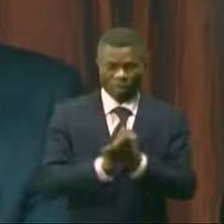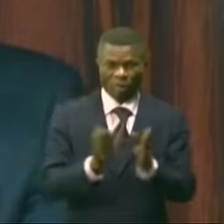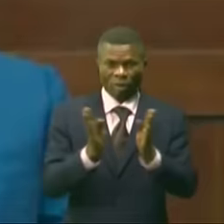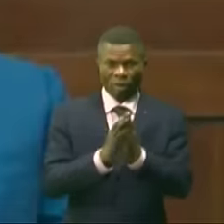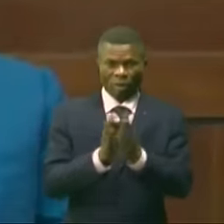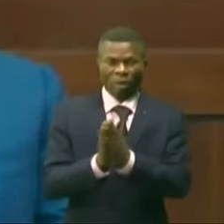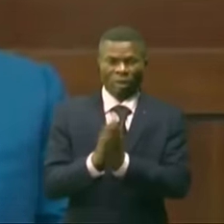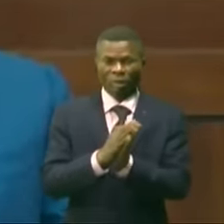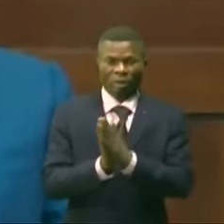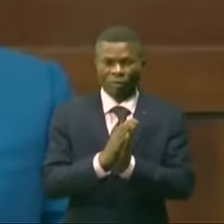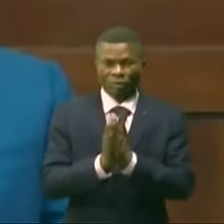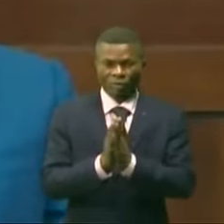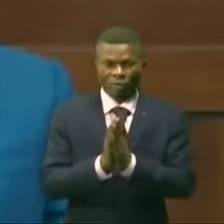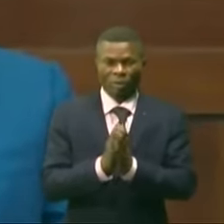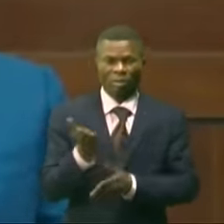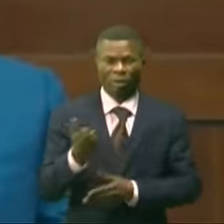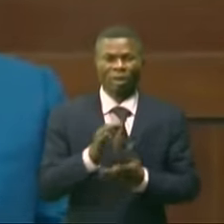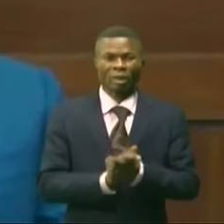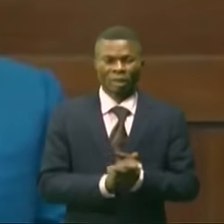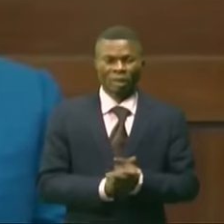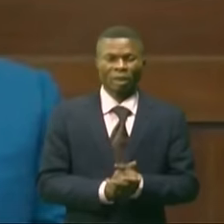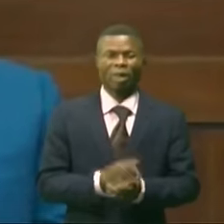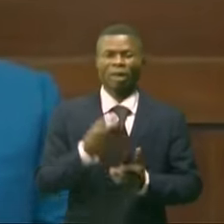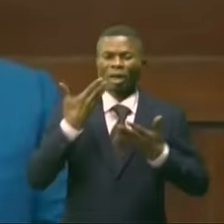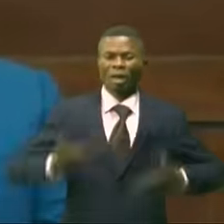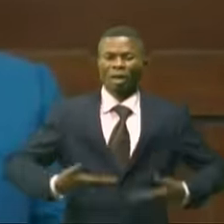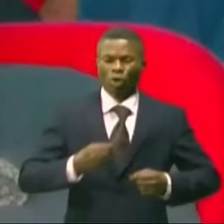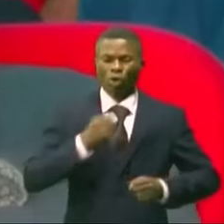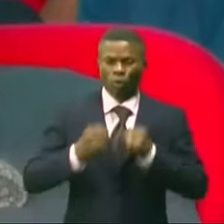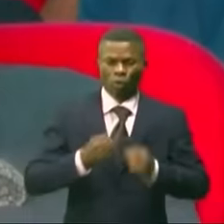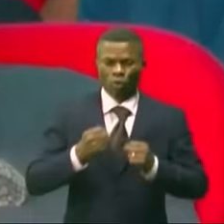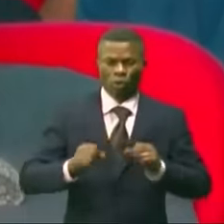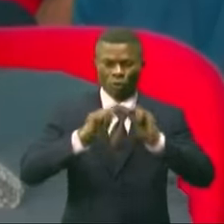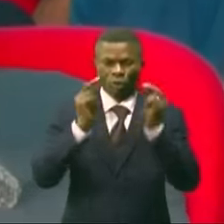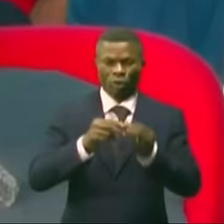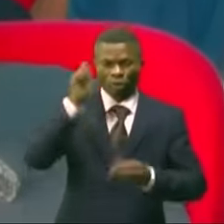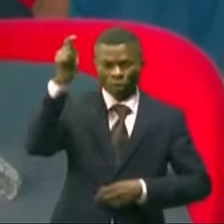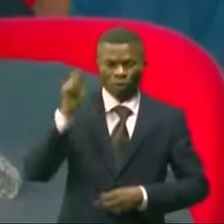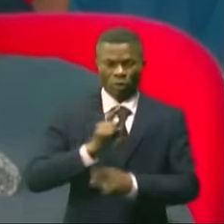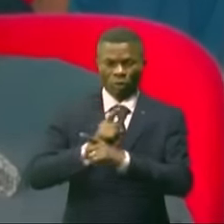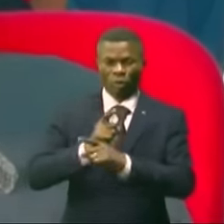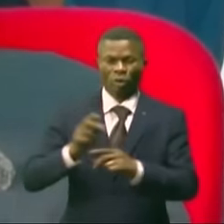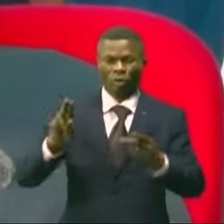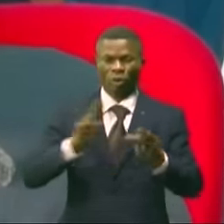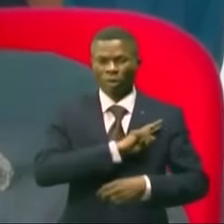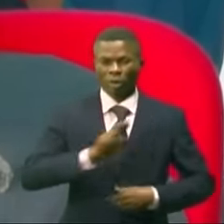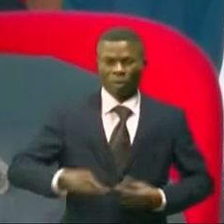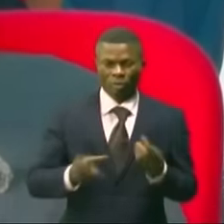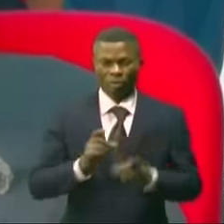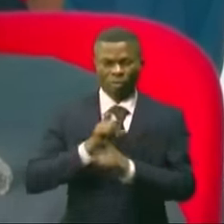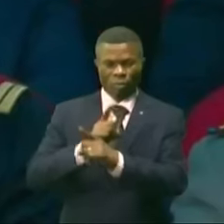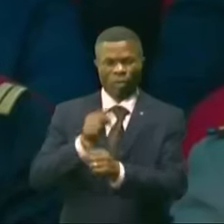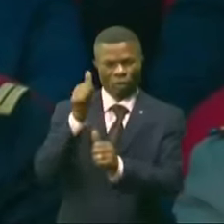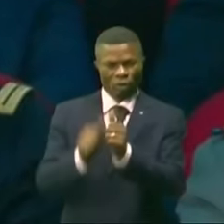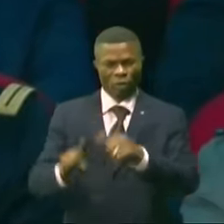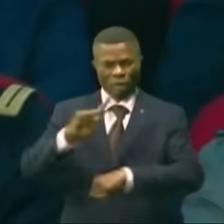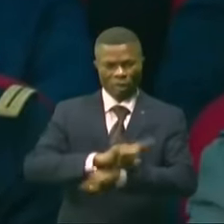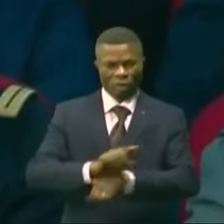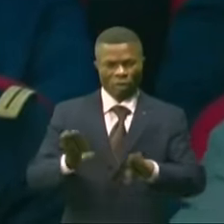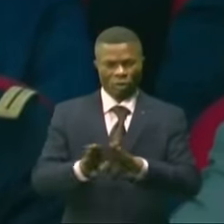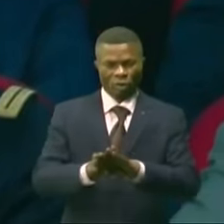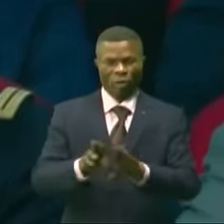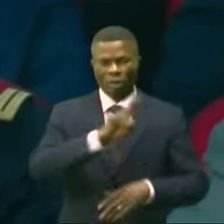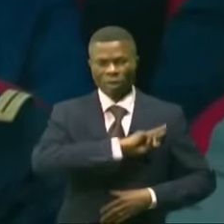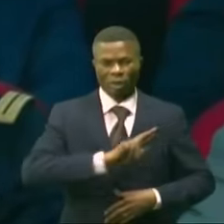basse du Parlement le professeur vital kaméré a salué la bravoure des forces de défense de la RDC qui défendent jour et nuit la République